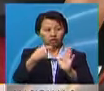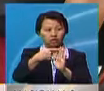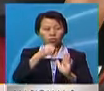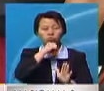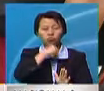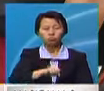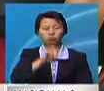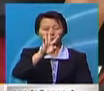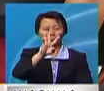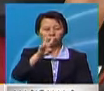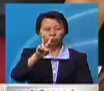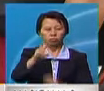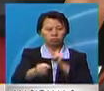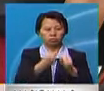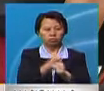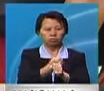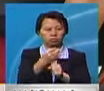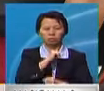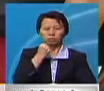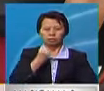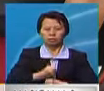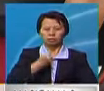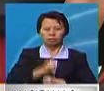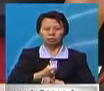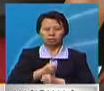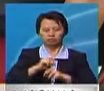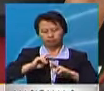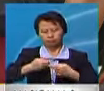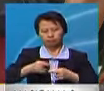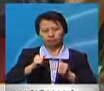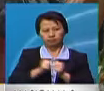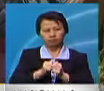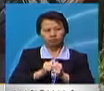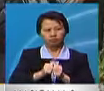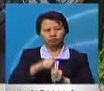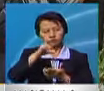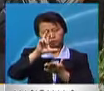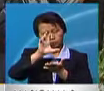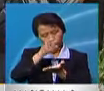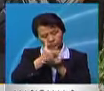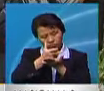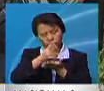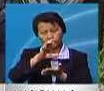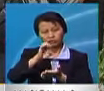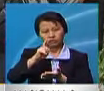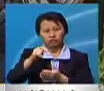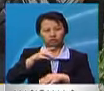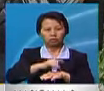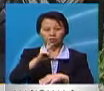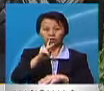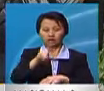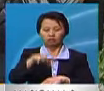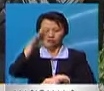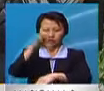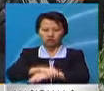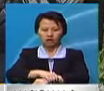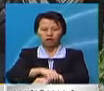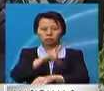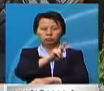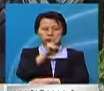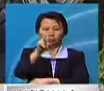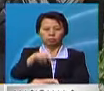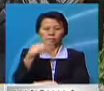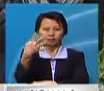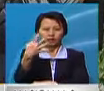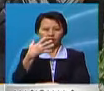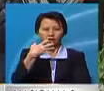berusia 42 tahun dan bekerja sebagai juruteknik kamera litar tertutup CCTV di Lembah Klang ditahan pada 22 April